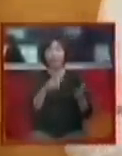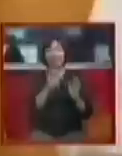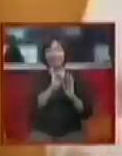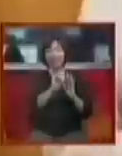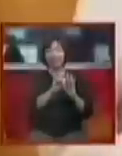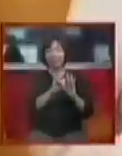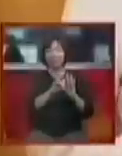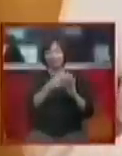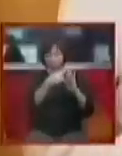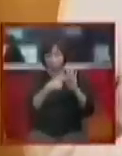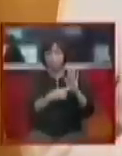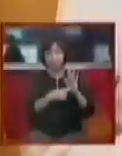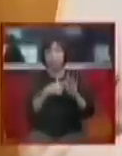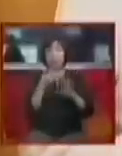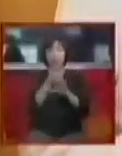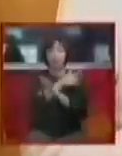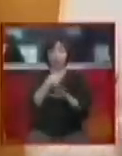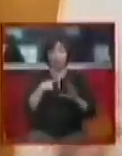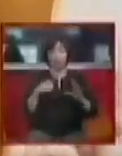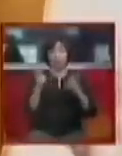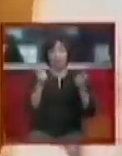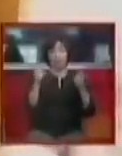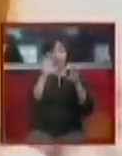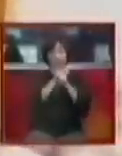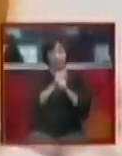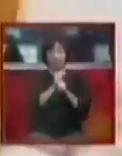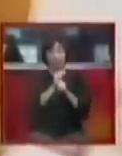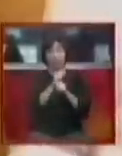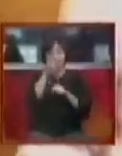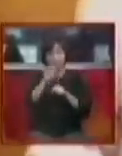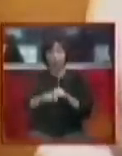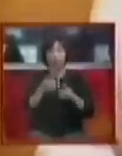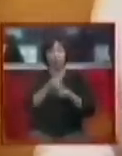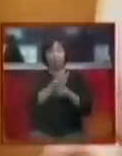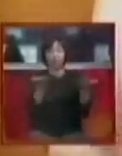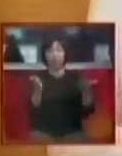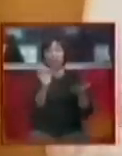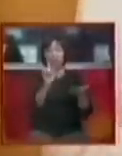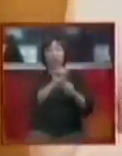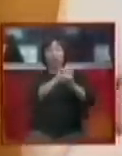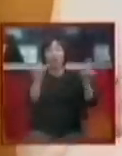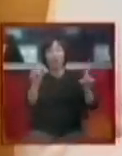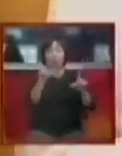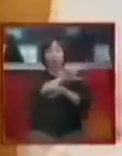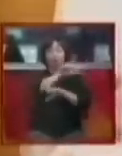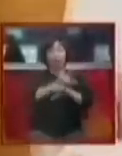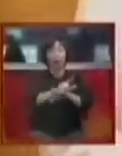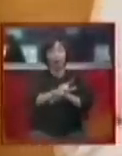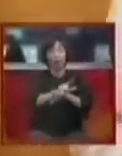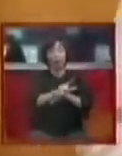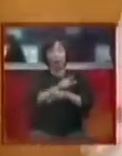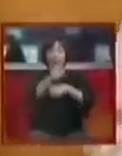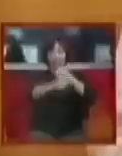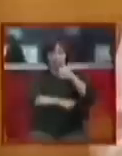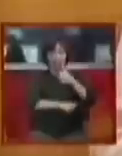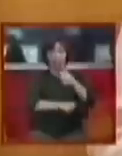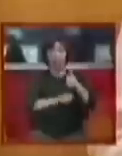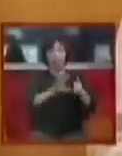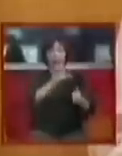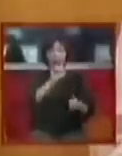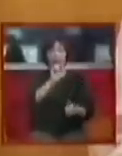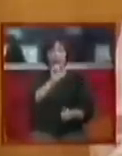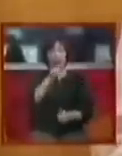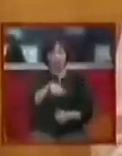ang atas ko. Bago ako bumaba sa pwesto, naipamigay na dapat ang lahat ng lupaing sakop ng